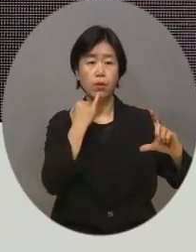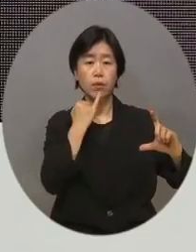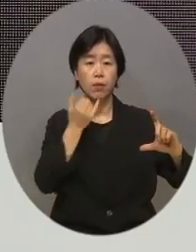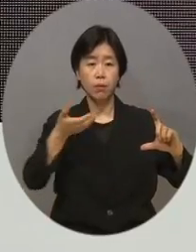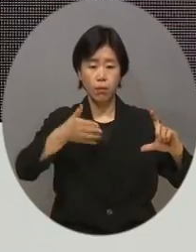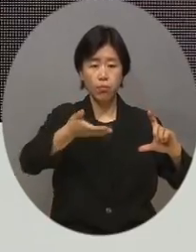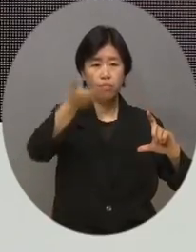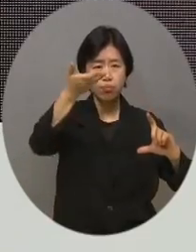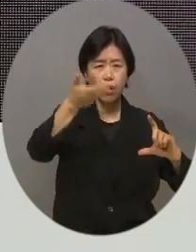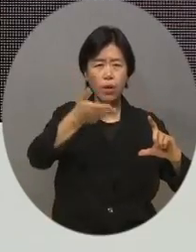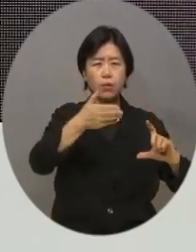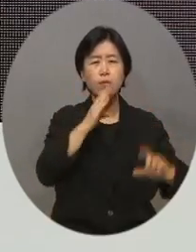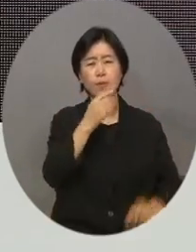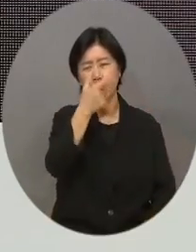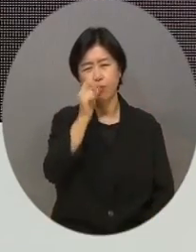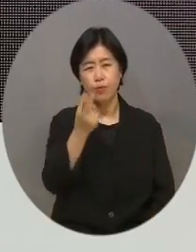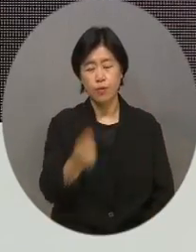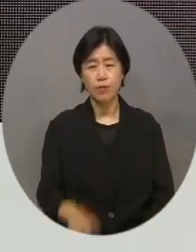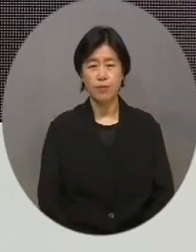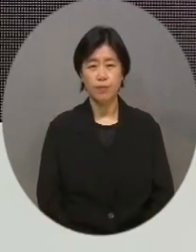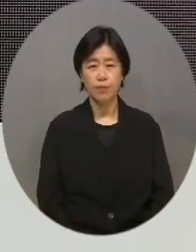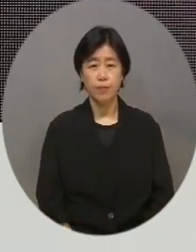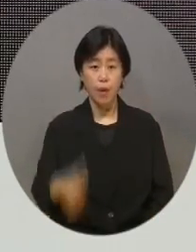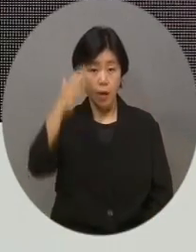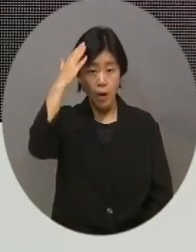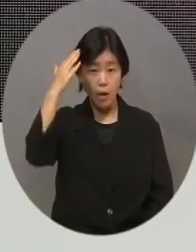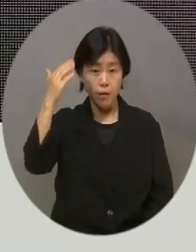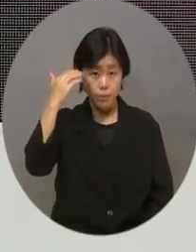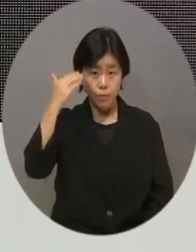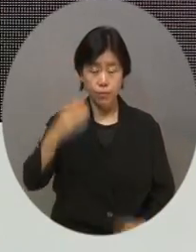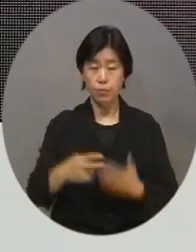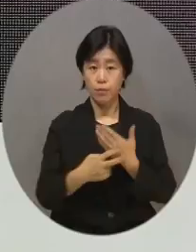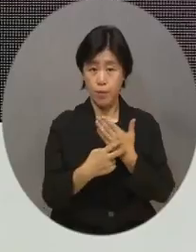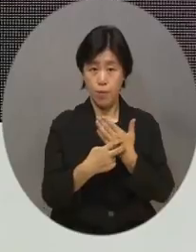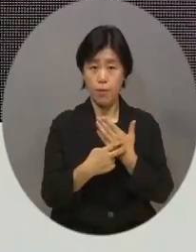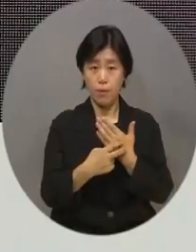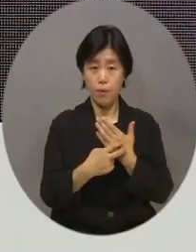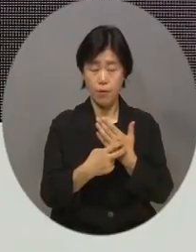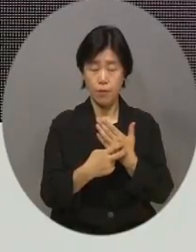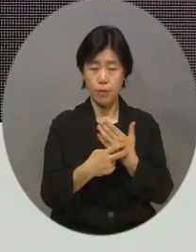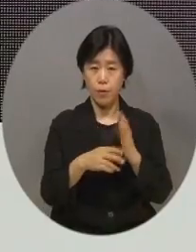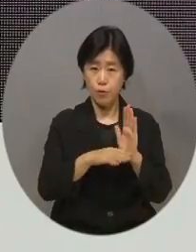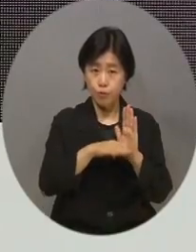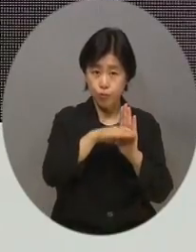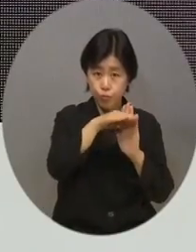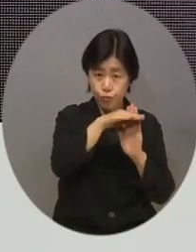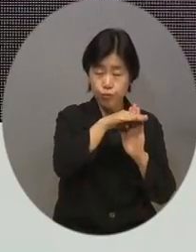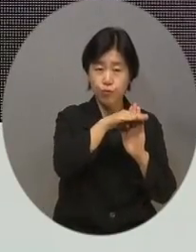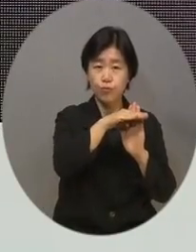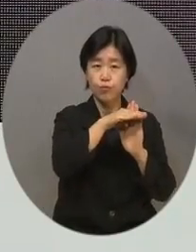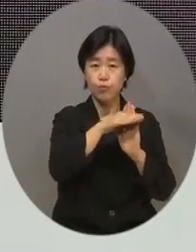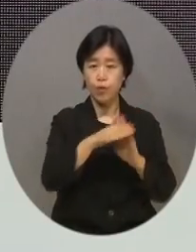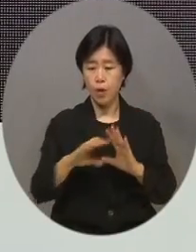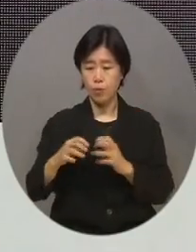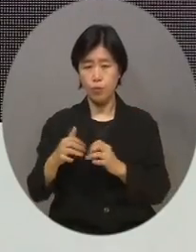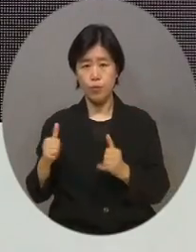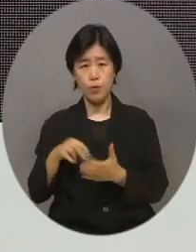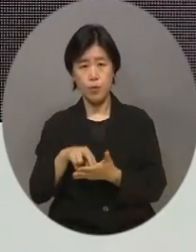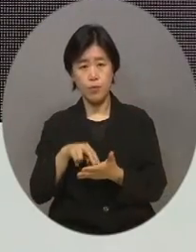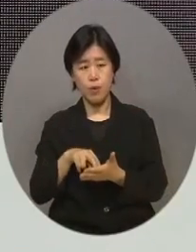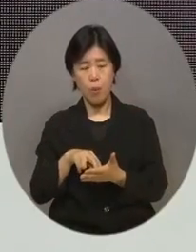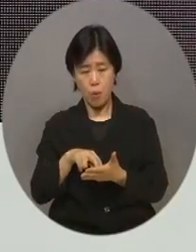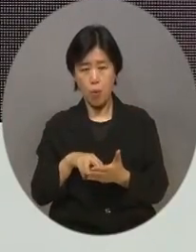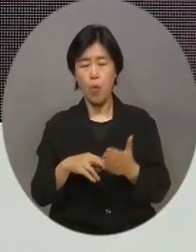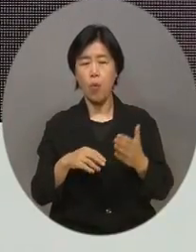그런 상황입니다. 우리나라의 이제 의료 수준도 국민들이 체감하는 의료 효능감이 굉장히 높다고